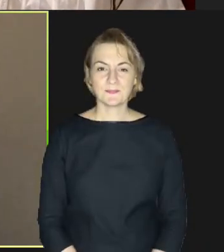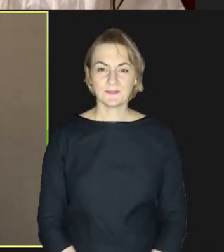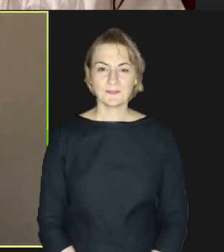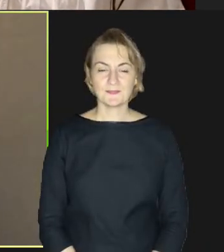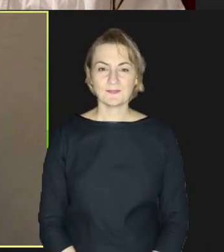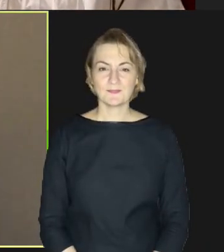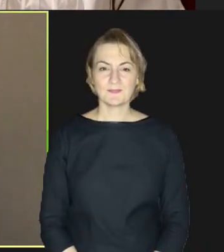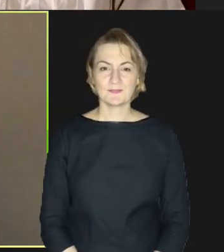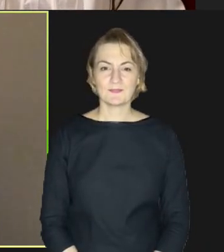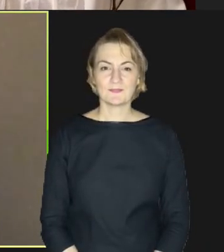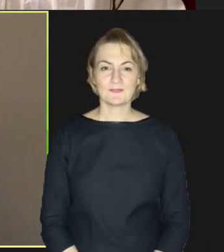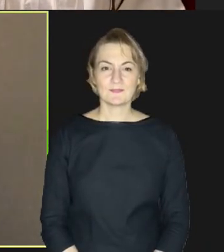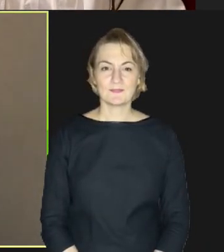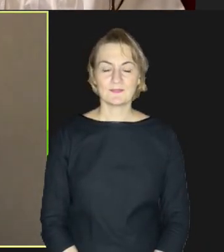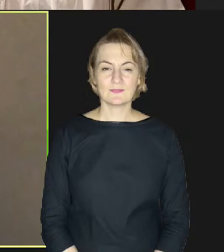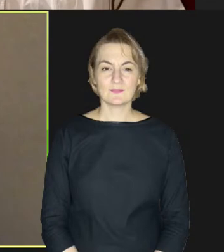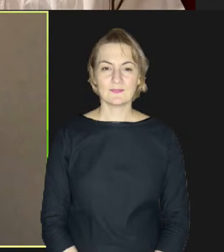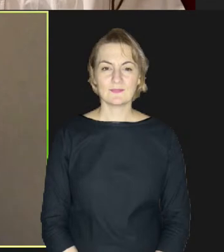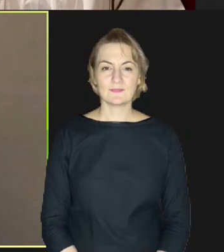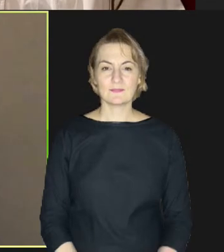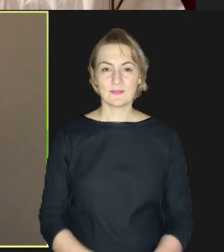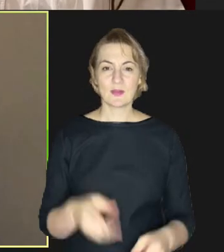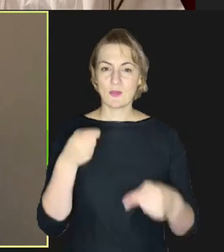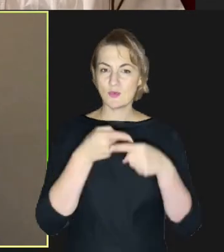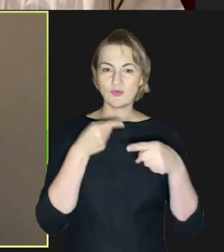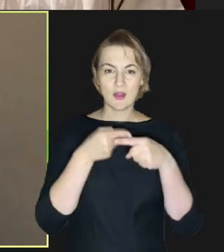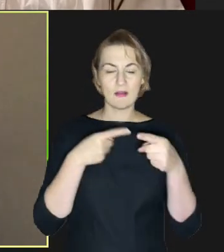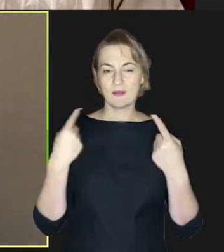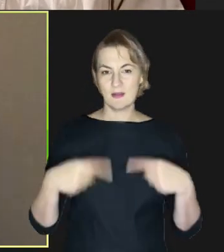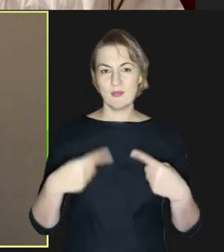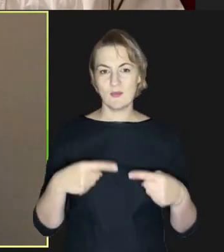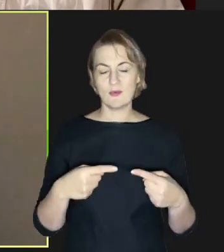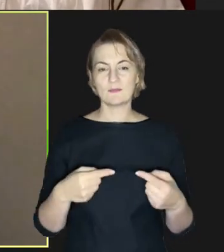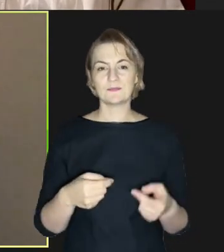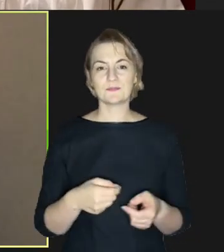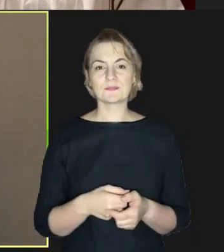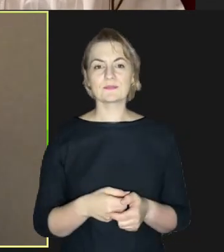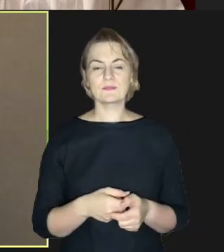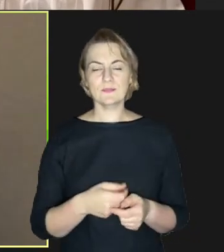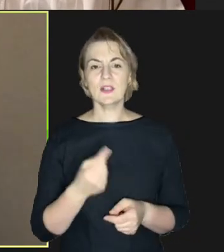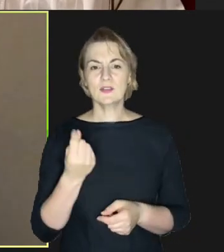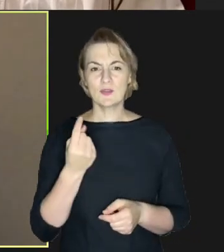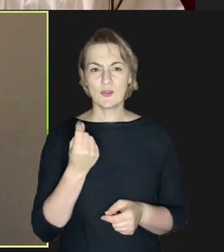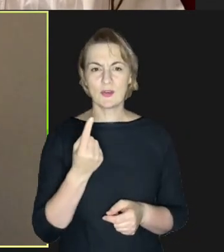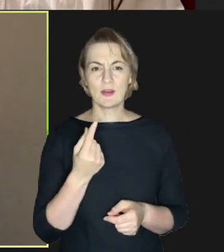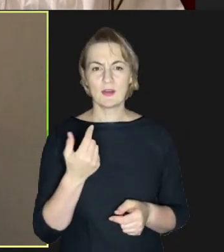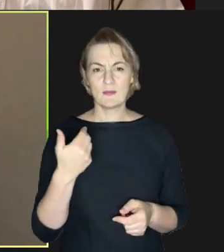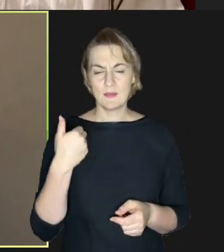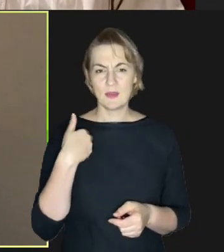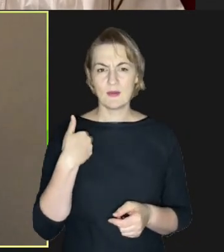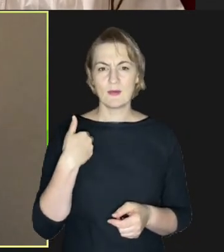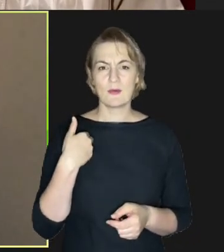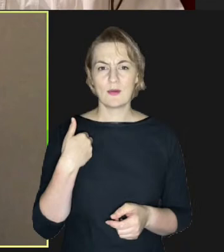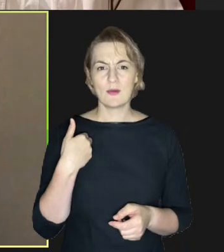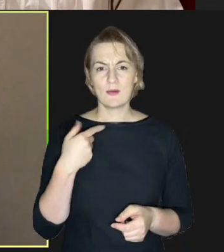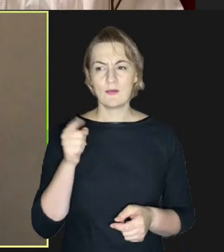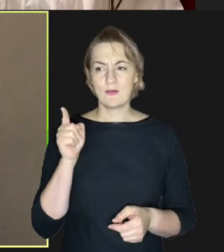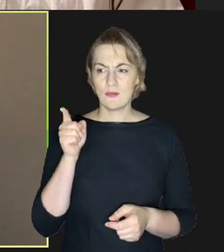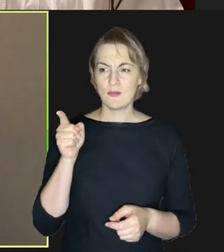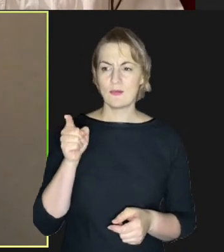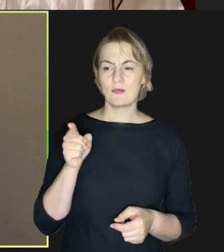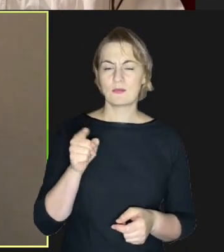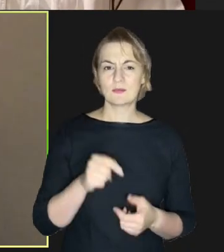No i to nie był dowcip. Tak? To oczywiście był czysty zen. To